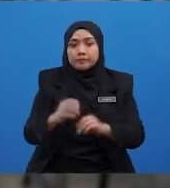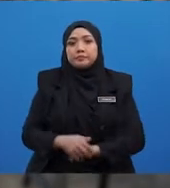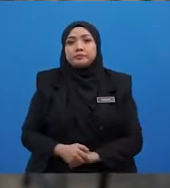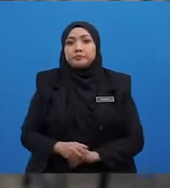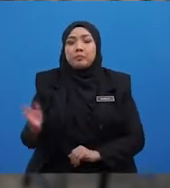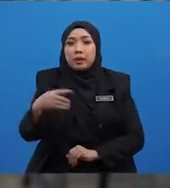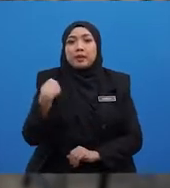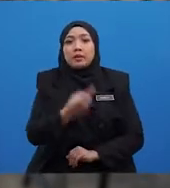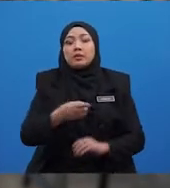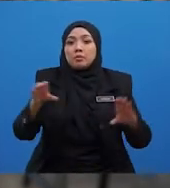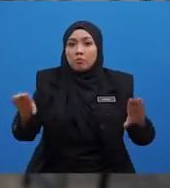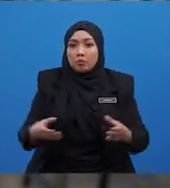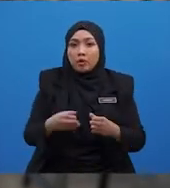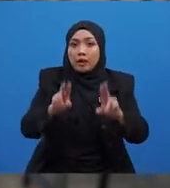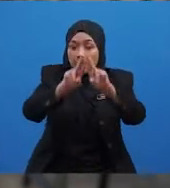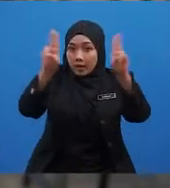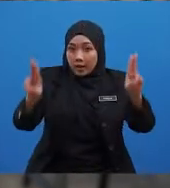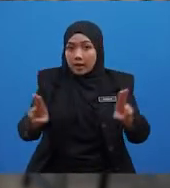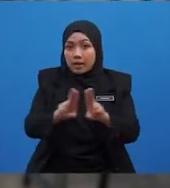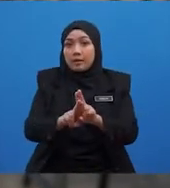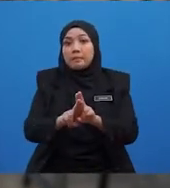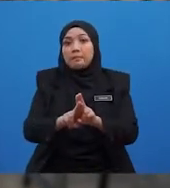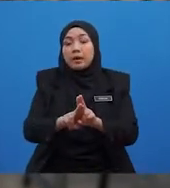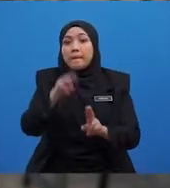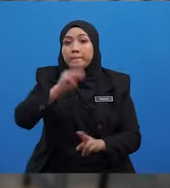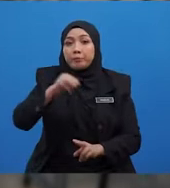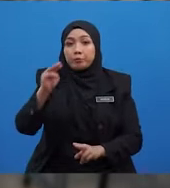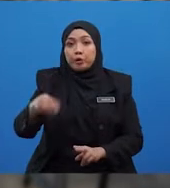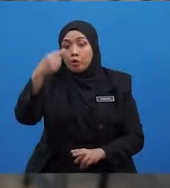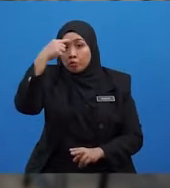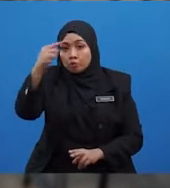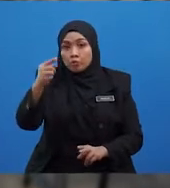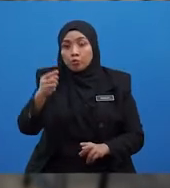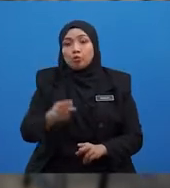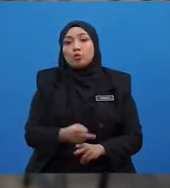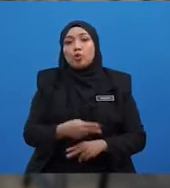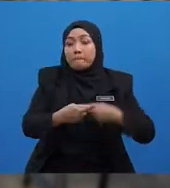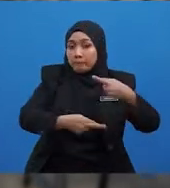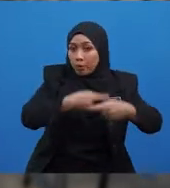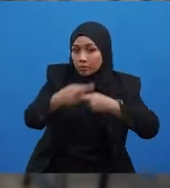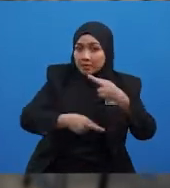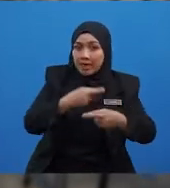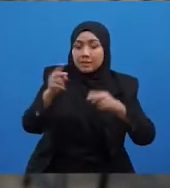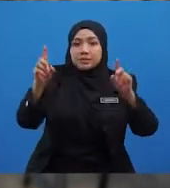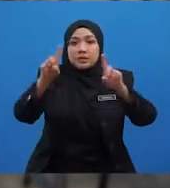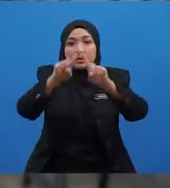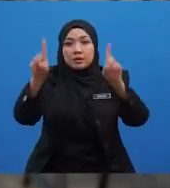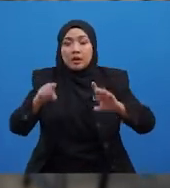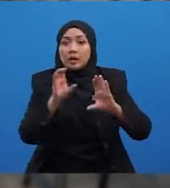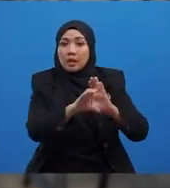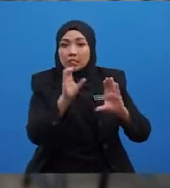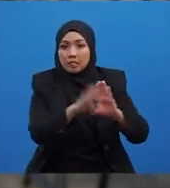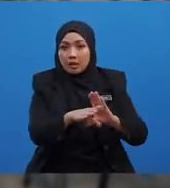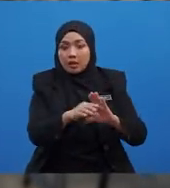Mari kita bina halaman profilmurid.php bagi memproses data yang boleh dimasukkan oleh